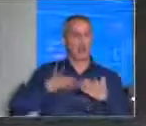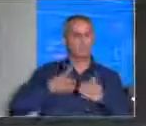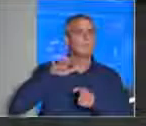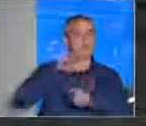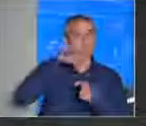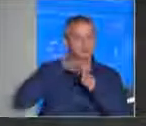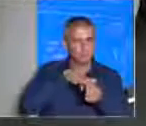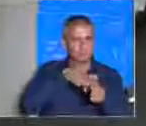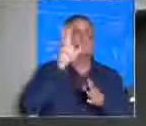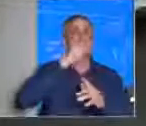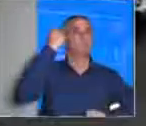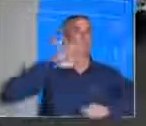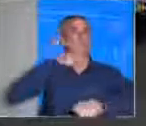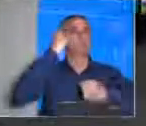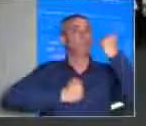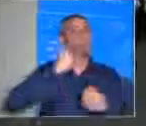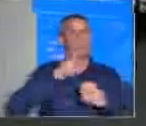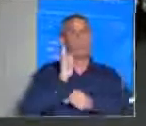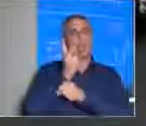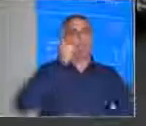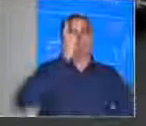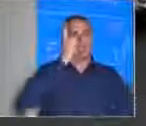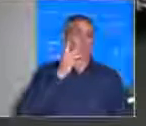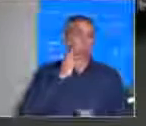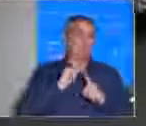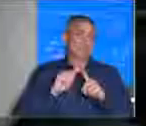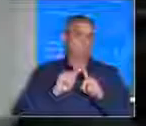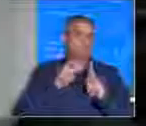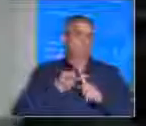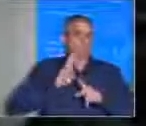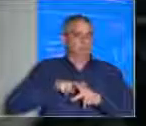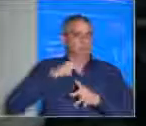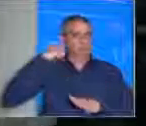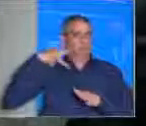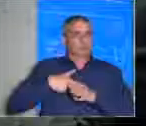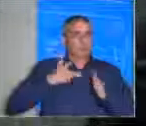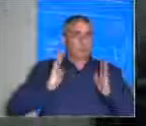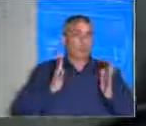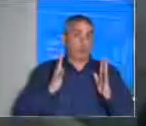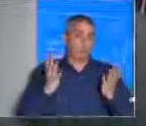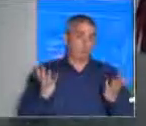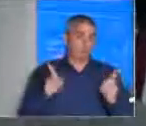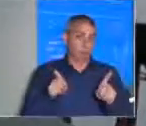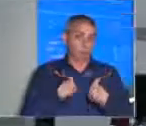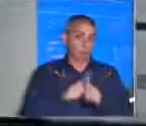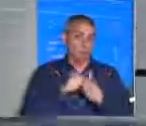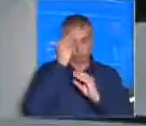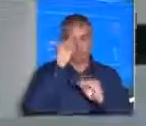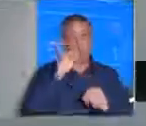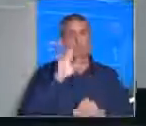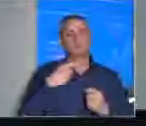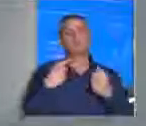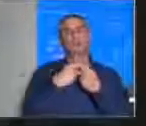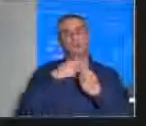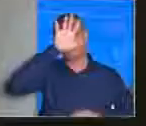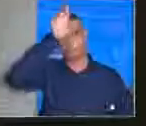מטוסים ומפציצים בתגובה לאזהרות וסימנים גוברים ומטרידים, כפי ש... הודיעו,